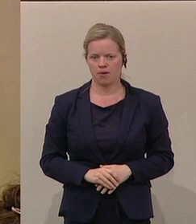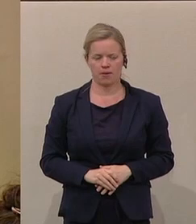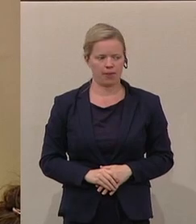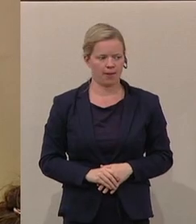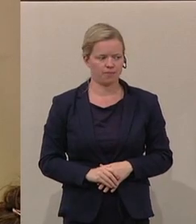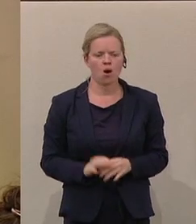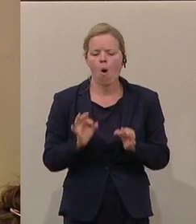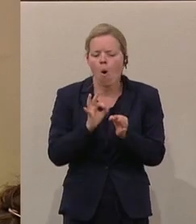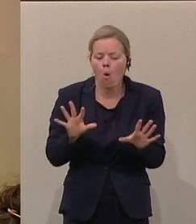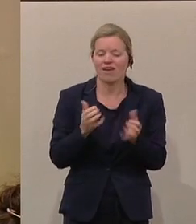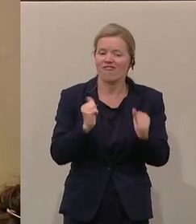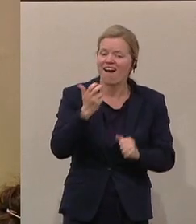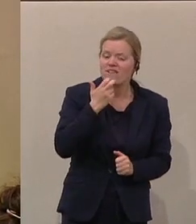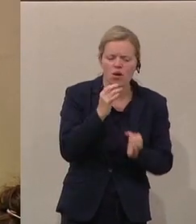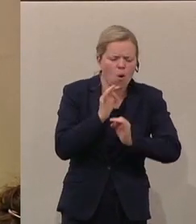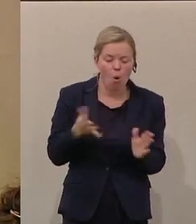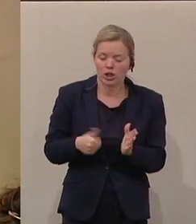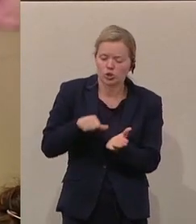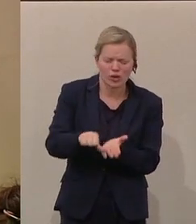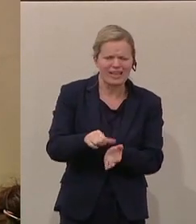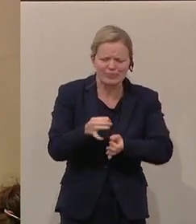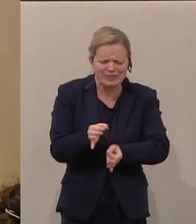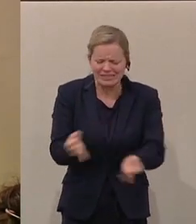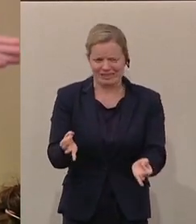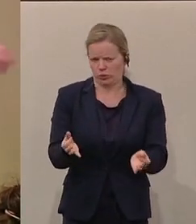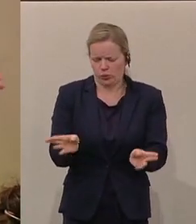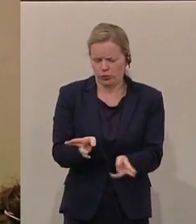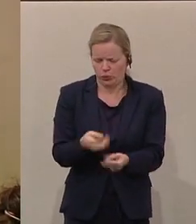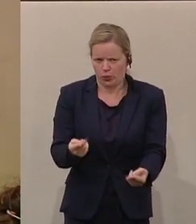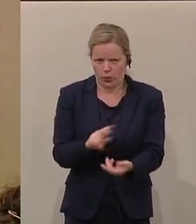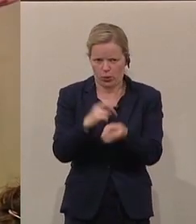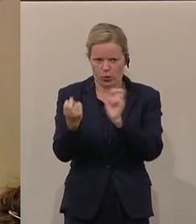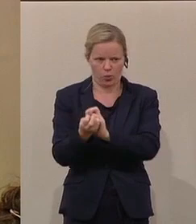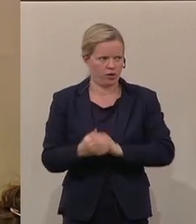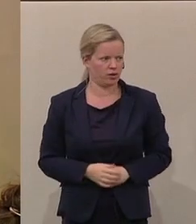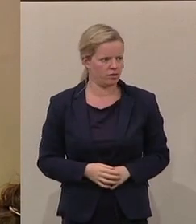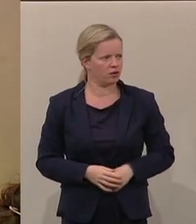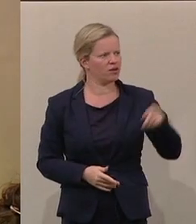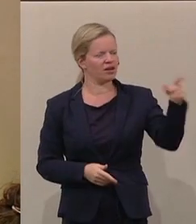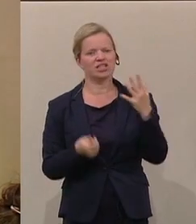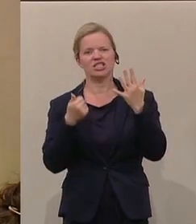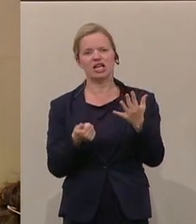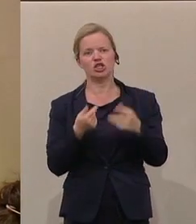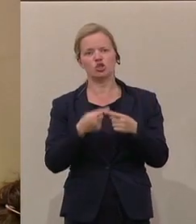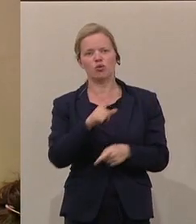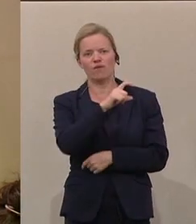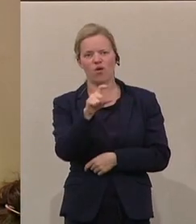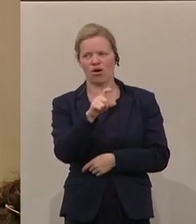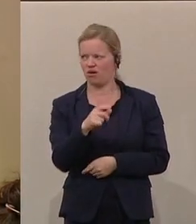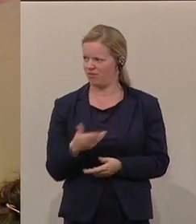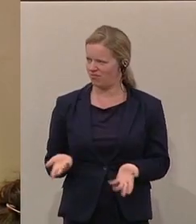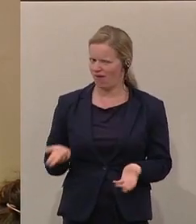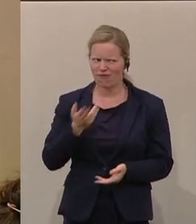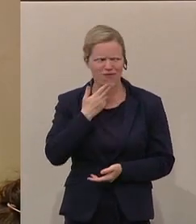ohne Zuschläge gibt es mal gar nichts. Was Sie ja machen, 60-Stunden-Woche, wer soll Ihnen das überhaupt glauben? Das ist ja sogar